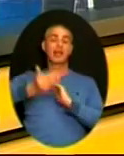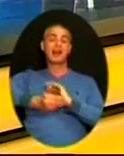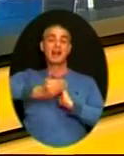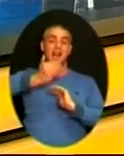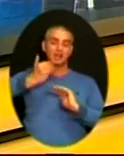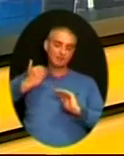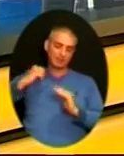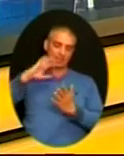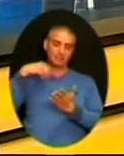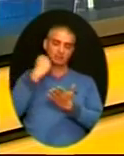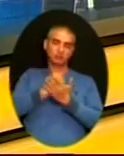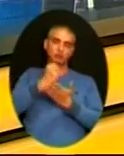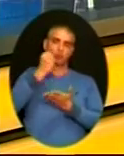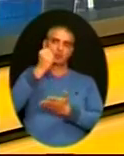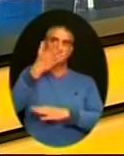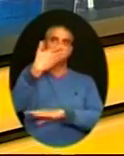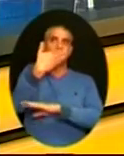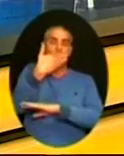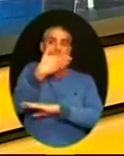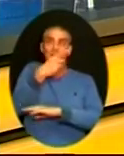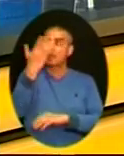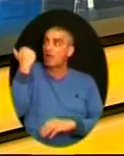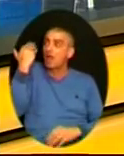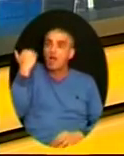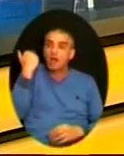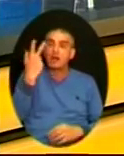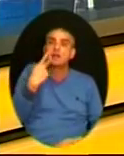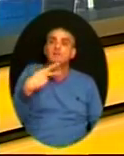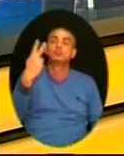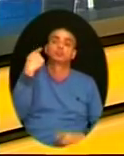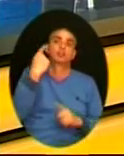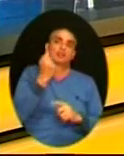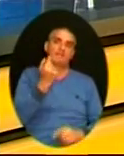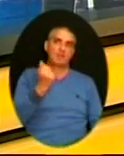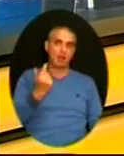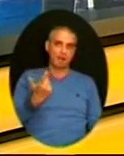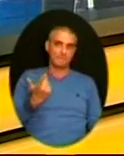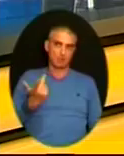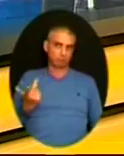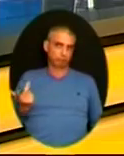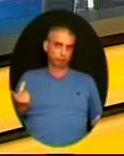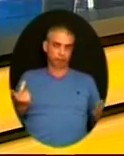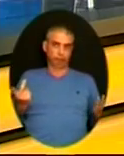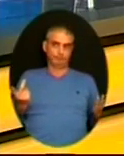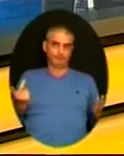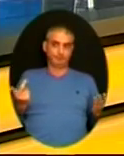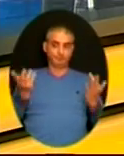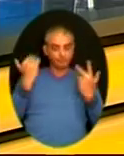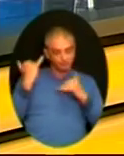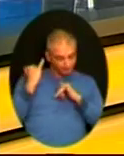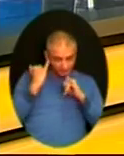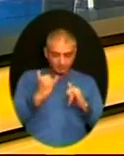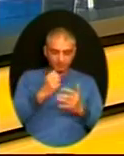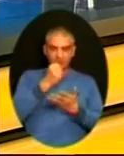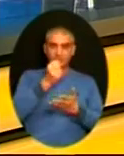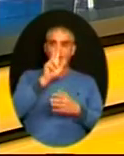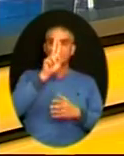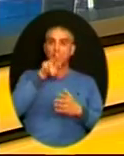לפני אישור תקציב המדינה. וזה היה לפני שנתיים ורבע, כשיביאו את